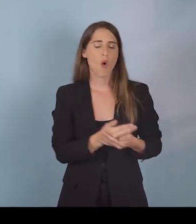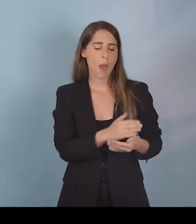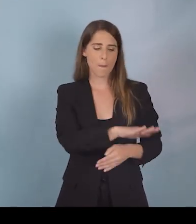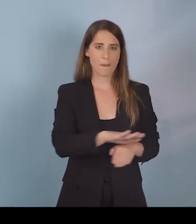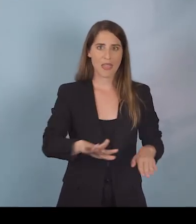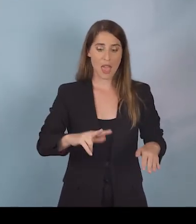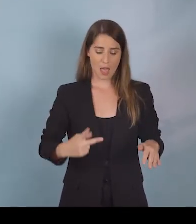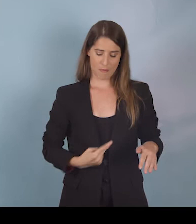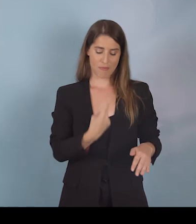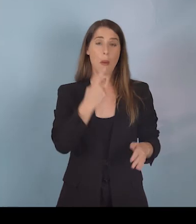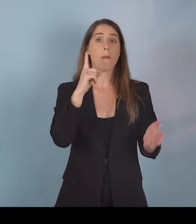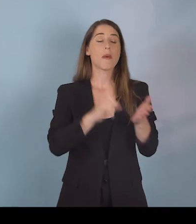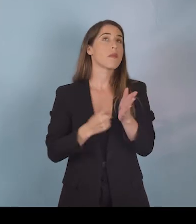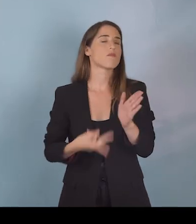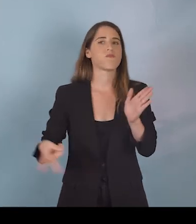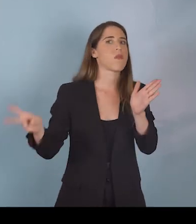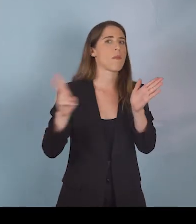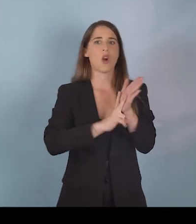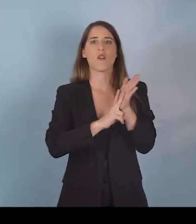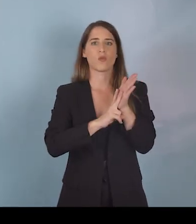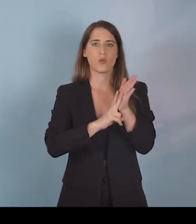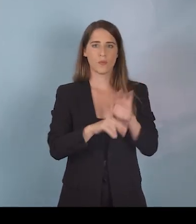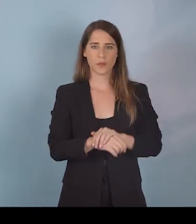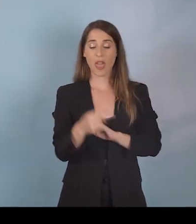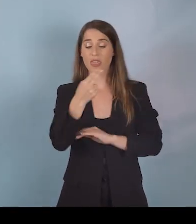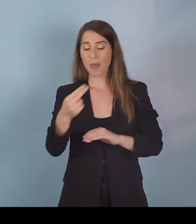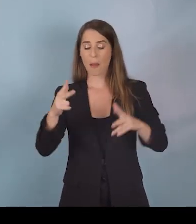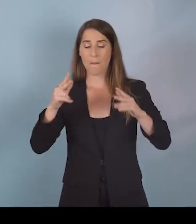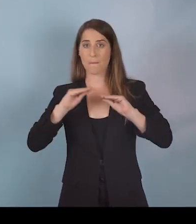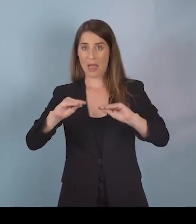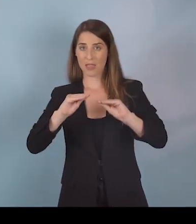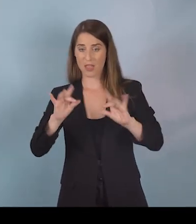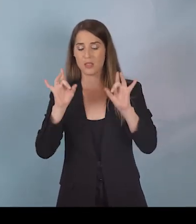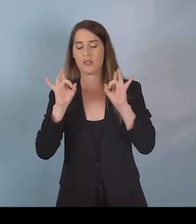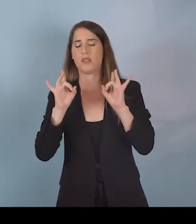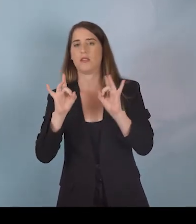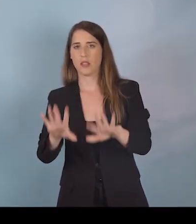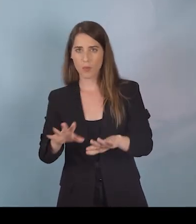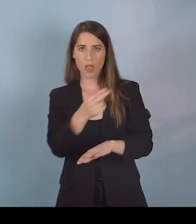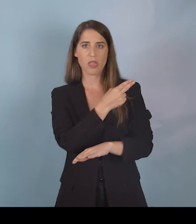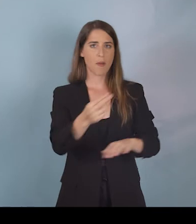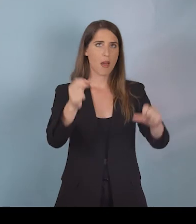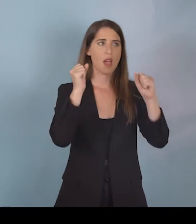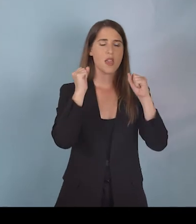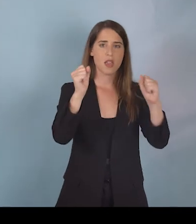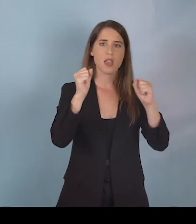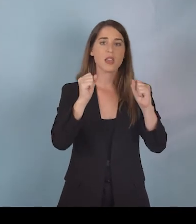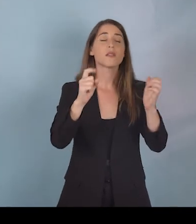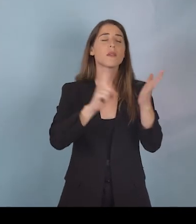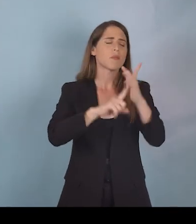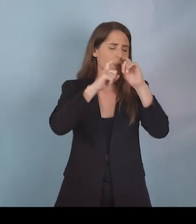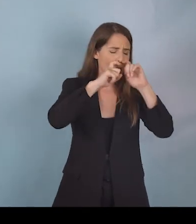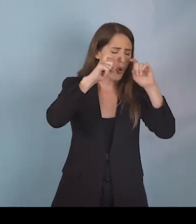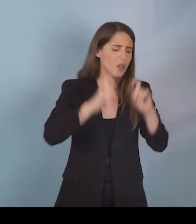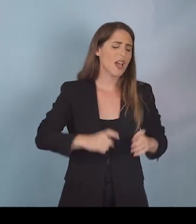οι χειρουργικές επεμβάσεις που γίνονται σε intersex παιδιά, ακόμη και σε βρέφη. Δεν υπάρχουν προβλέψεις για τον χώρο